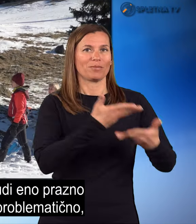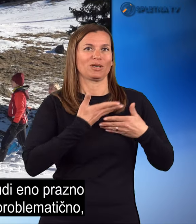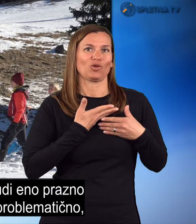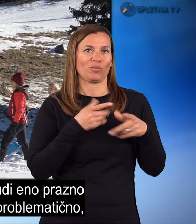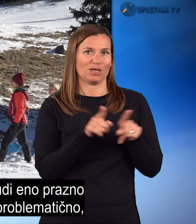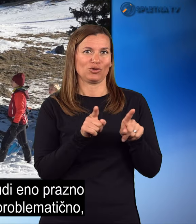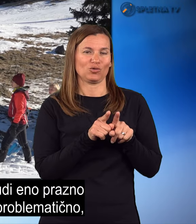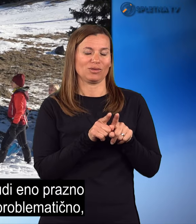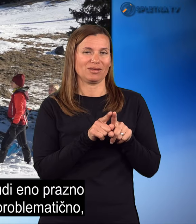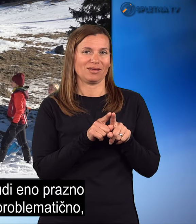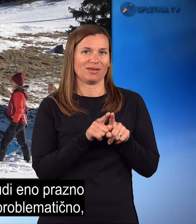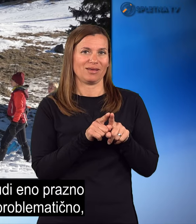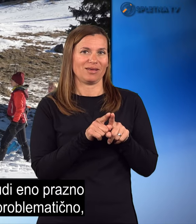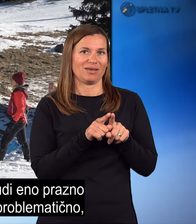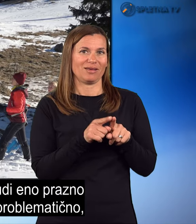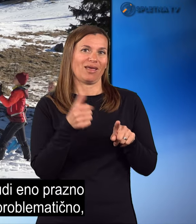pridobili tudi